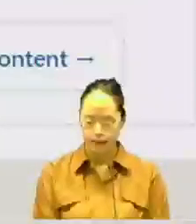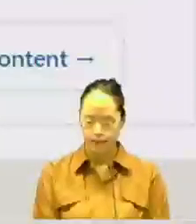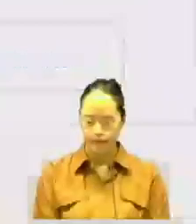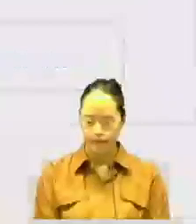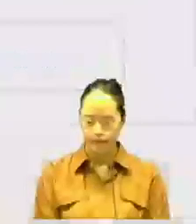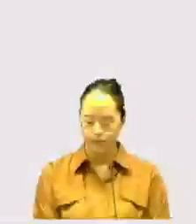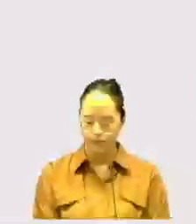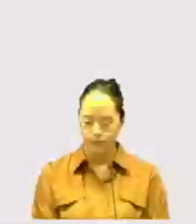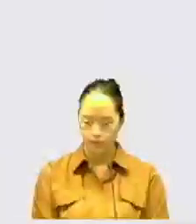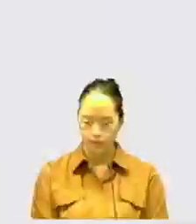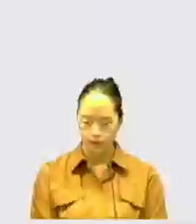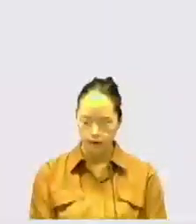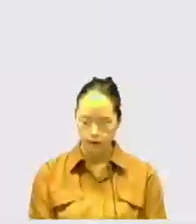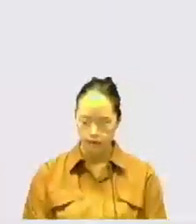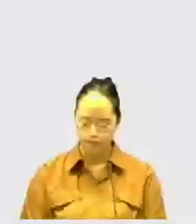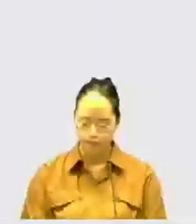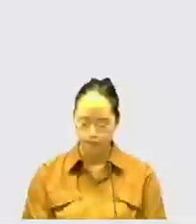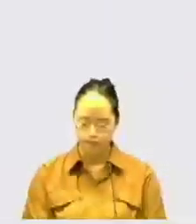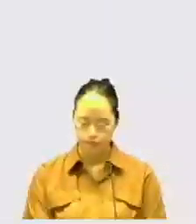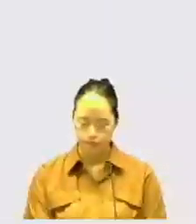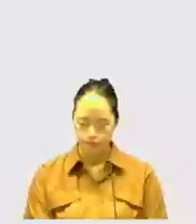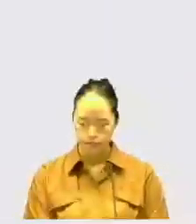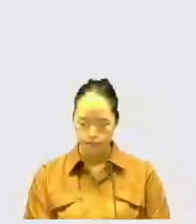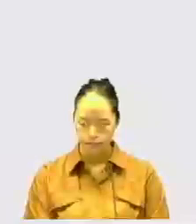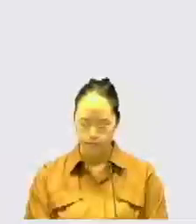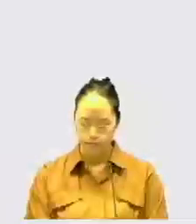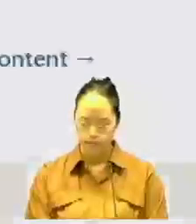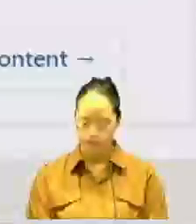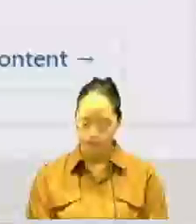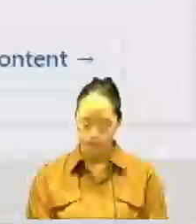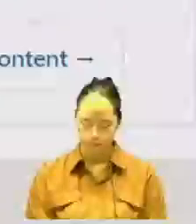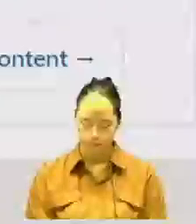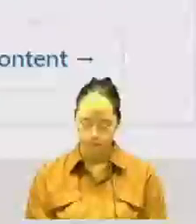590到580年之间的人。那我们在这里可以做一个数学题。